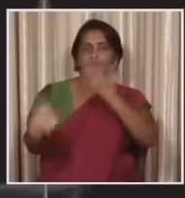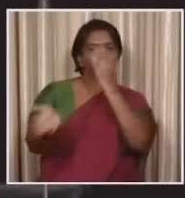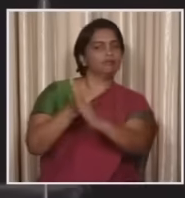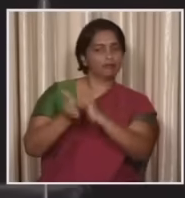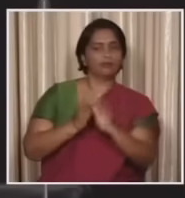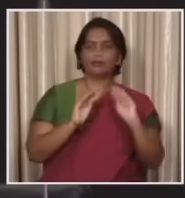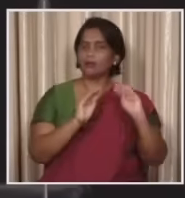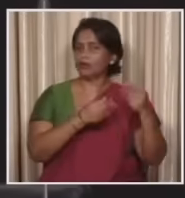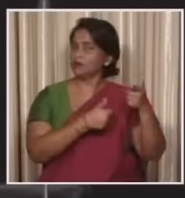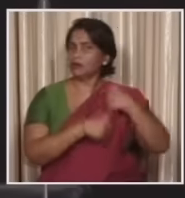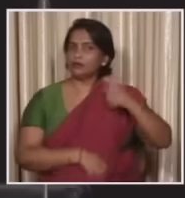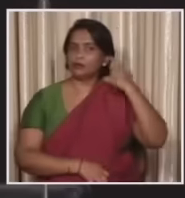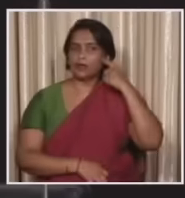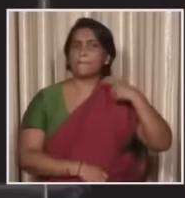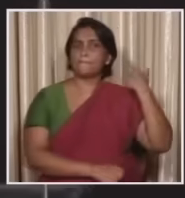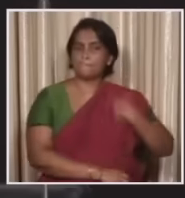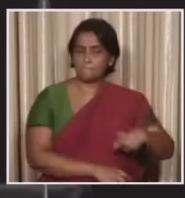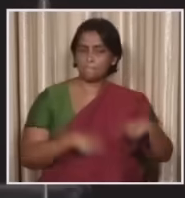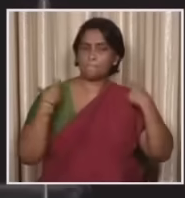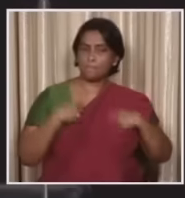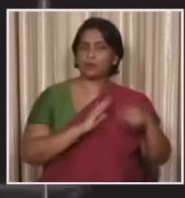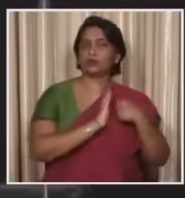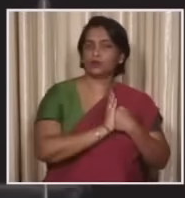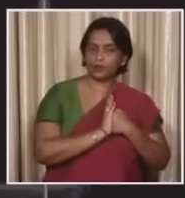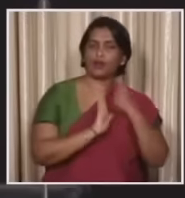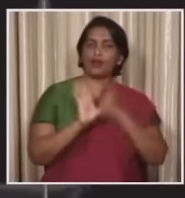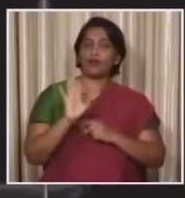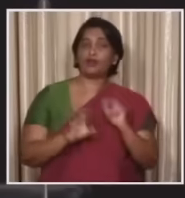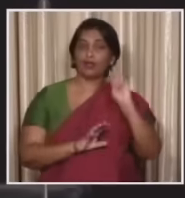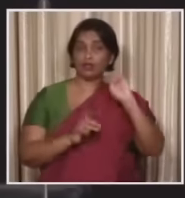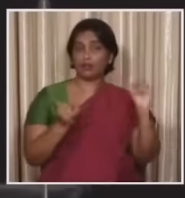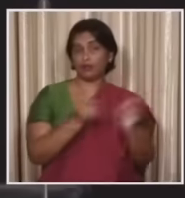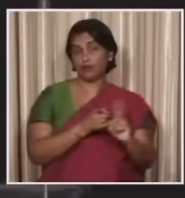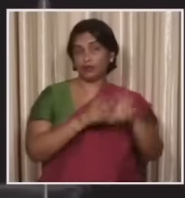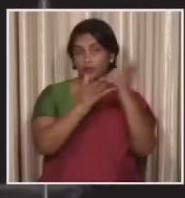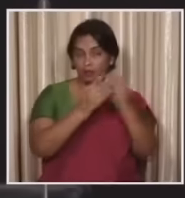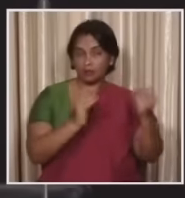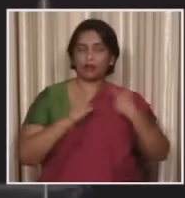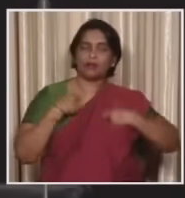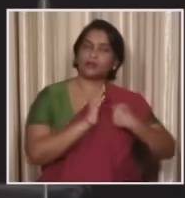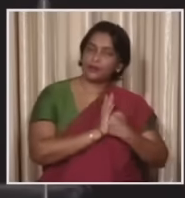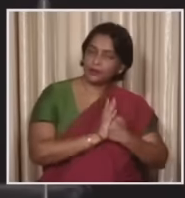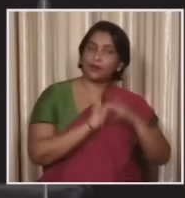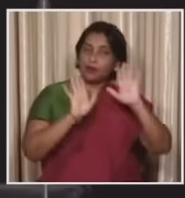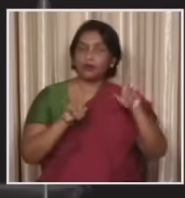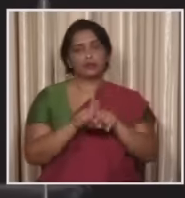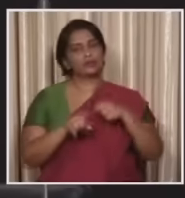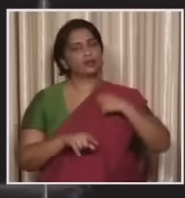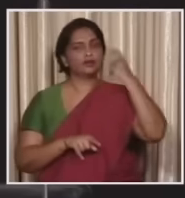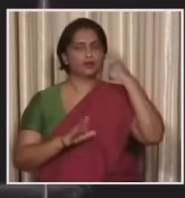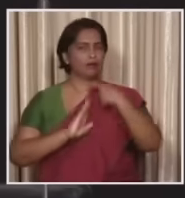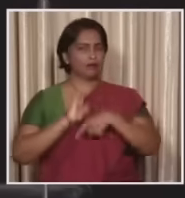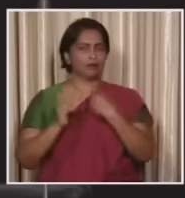කියලා. අපි මහින්ද රාජපක්ෂ ජනාධිපතිතුමාට ගරු කරා අවුරුදු 30ක යුද්ධය අවසන් කරාට පස්සේ හැබැයි අපි හිතුවා මේ